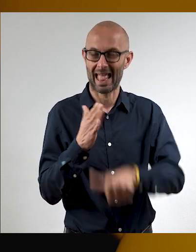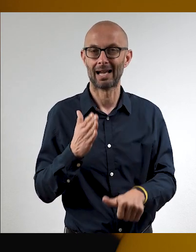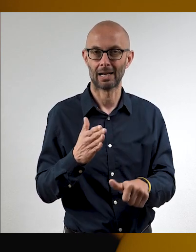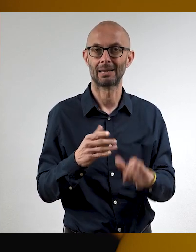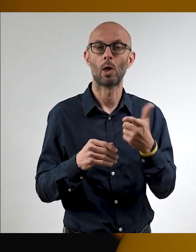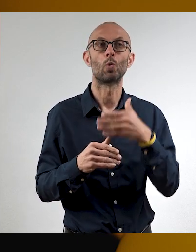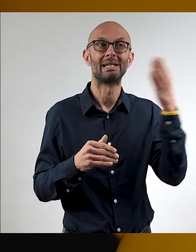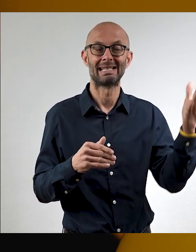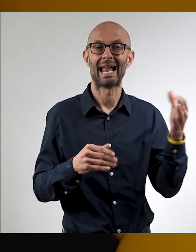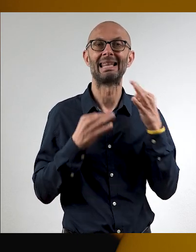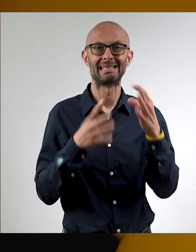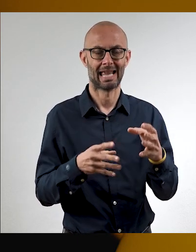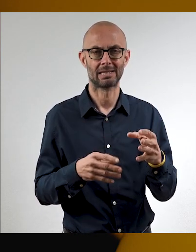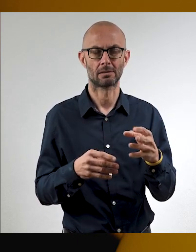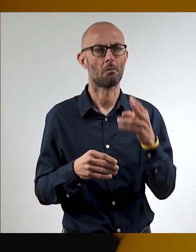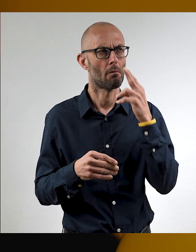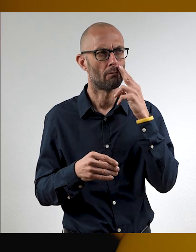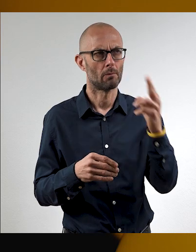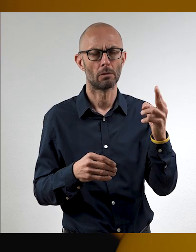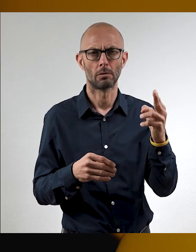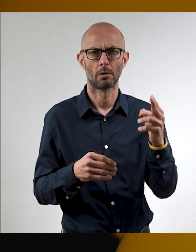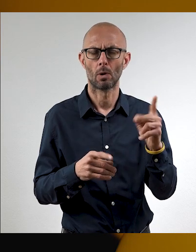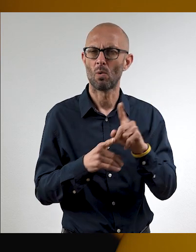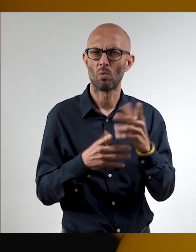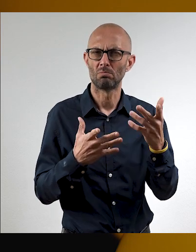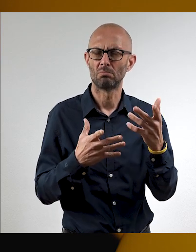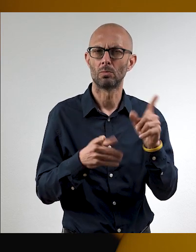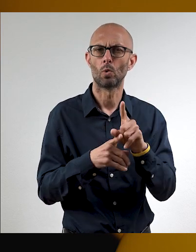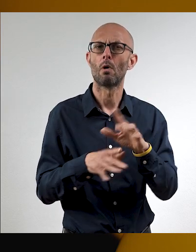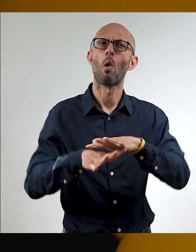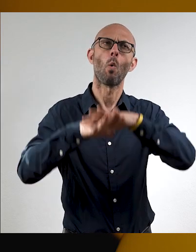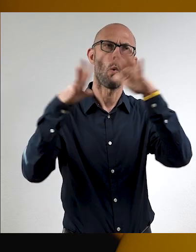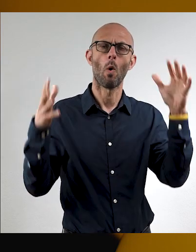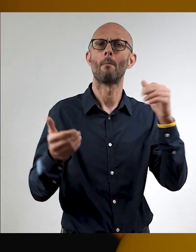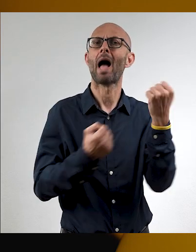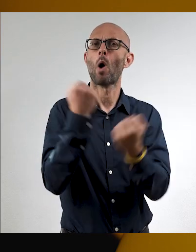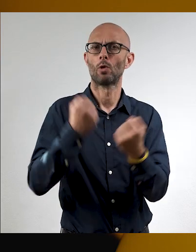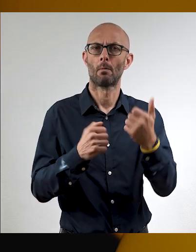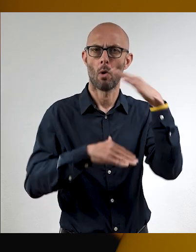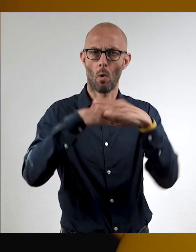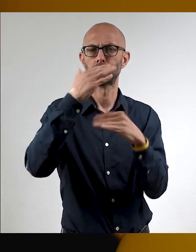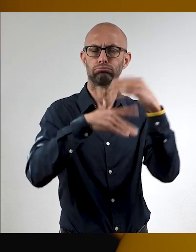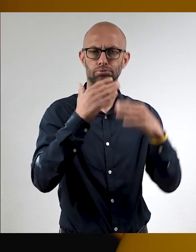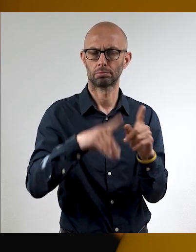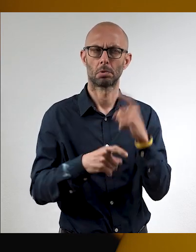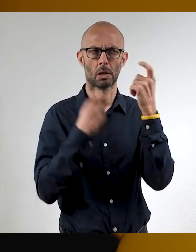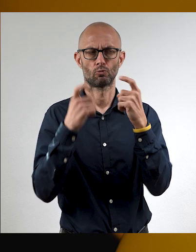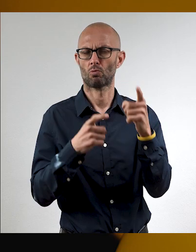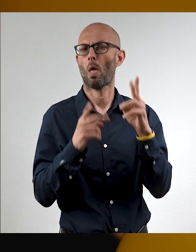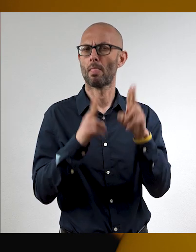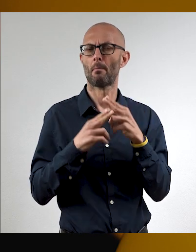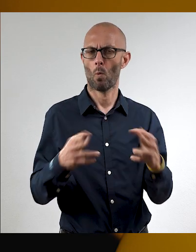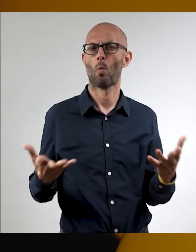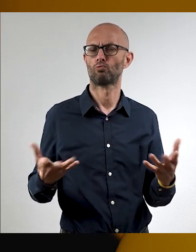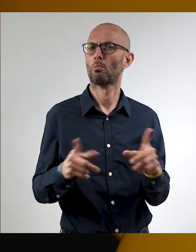naenkrat na drugi strani ceste zagledate, kot da bi bil kup avtomobilov eden na drugim. In pomislite, da to ne more